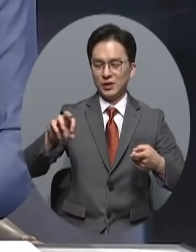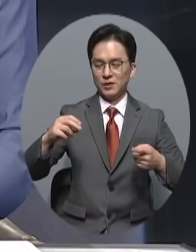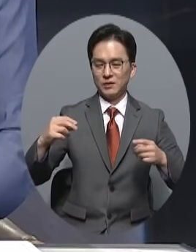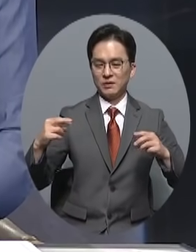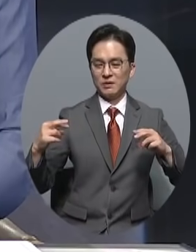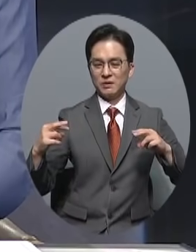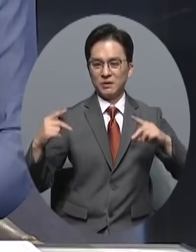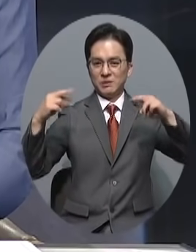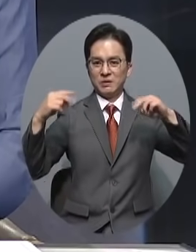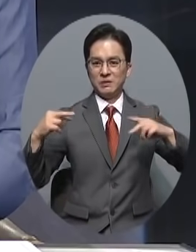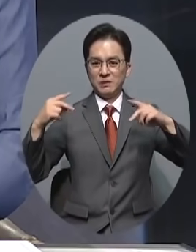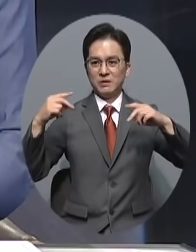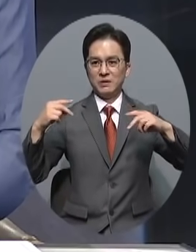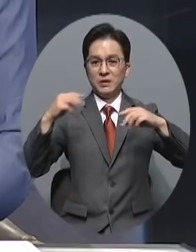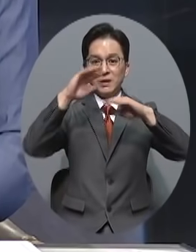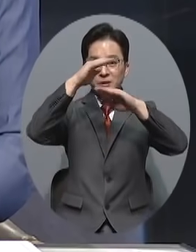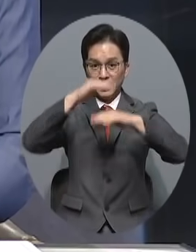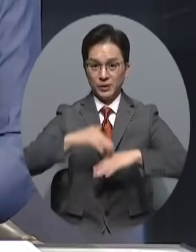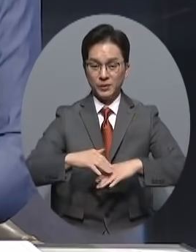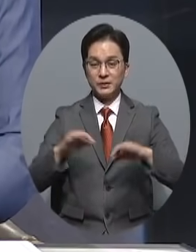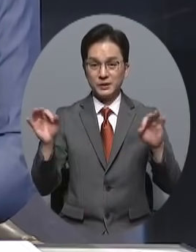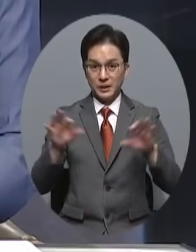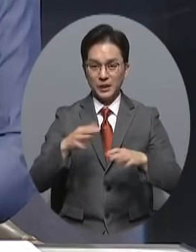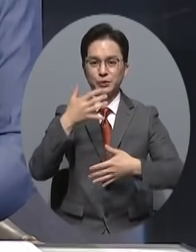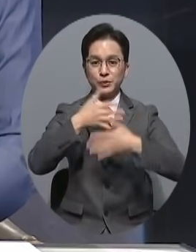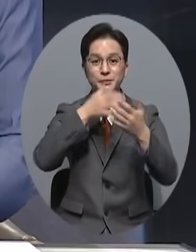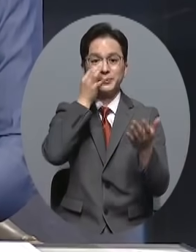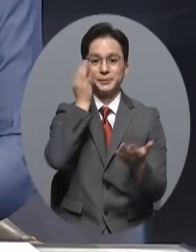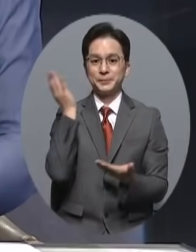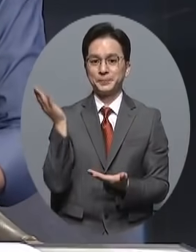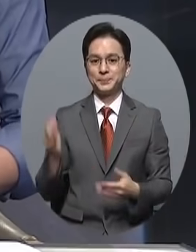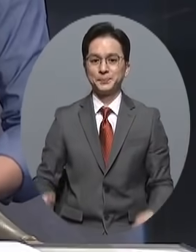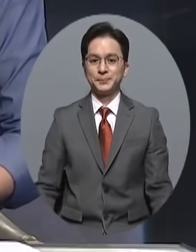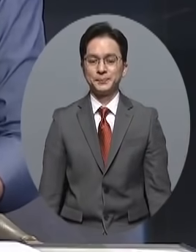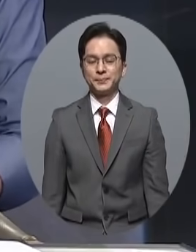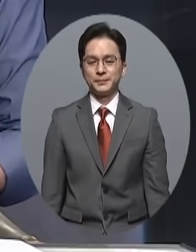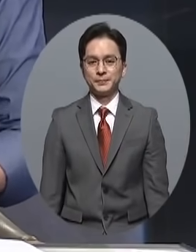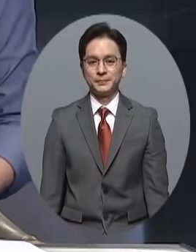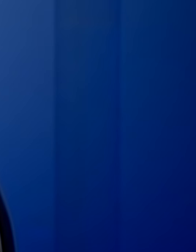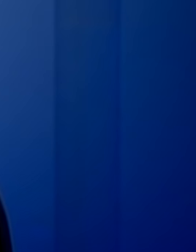모습이었습니다. 어떻게 공조체제를 구축했는지 저희가 영상 준비해봤습니다.